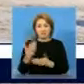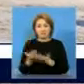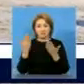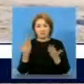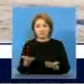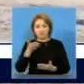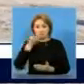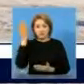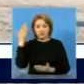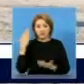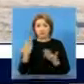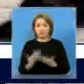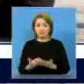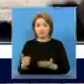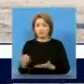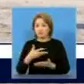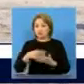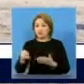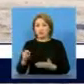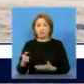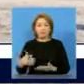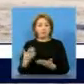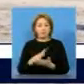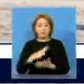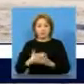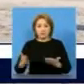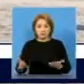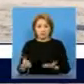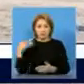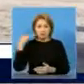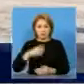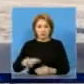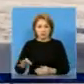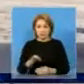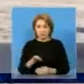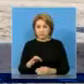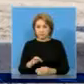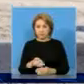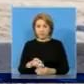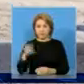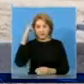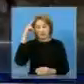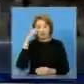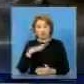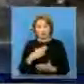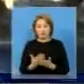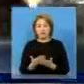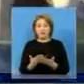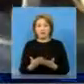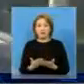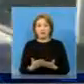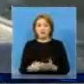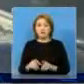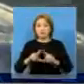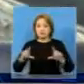кеткен. Биыл жан жақтан алып отыр, мына оңтүстік жақ алып отыр. Осы Ақтөбе болсын, қамтамасыз етеміз етпен. Соятын пунктіміз